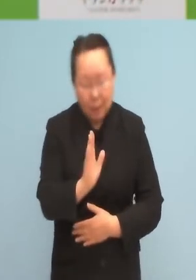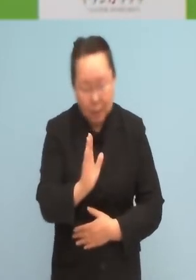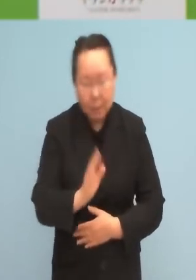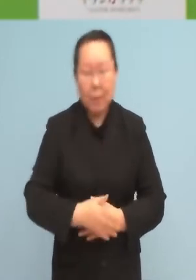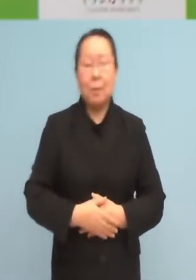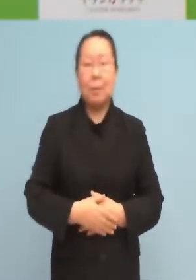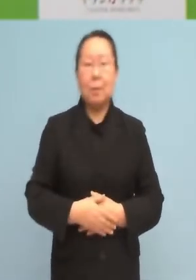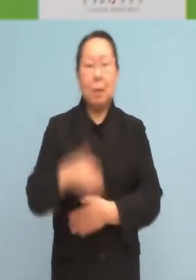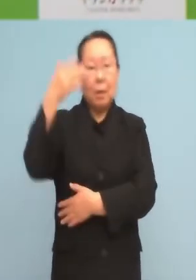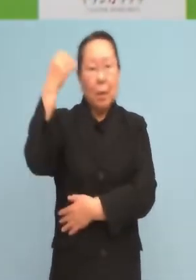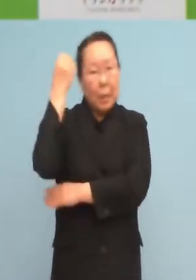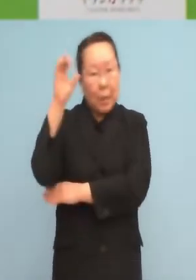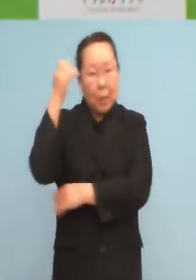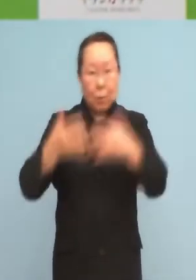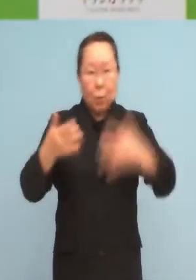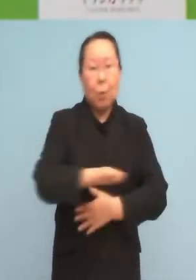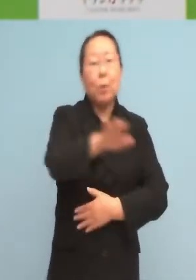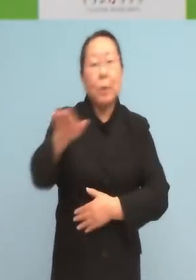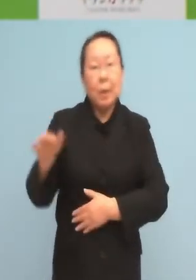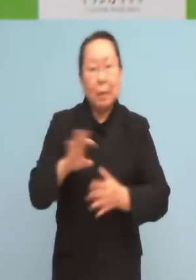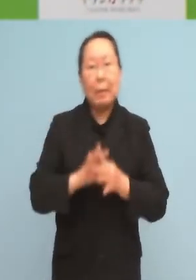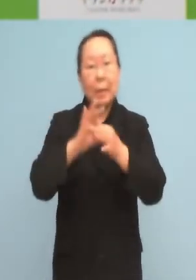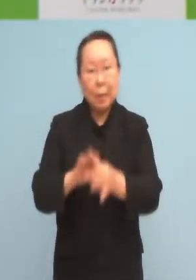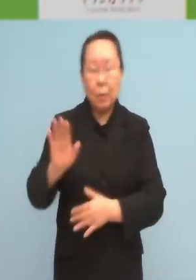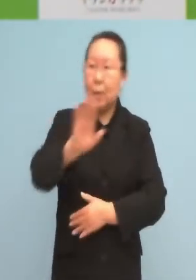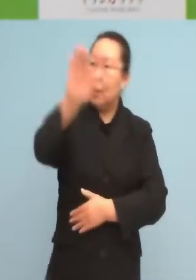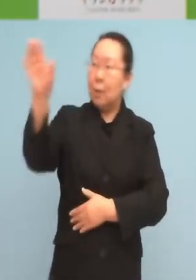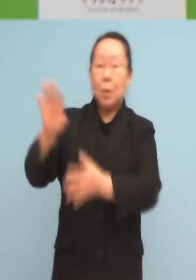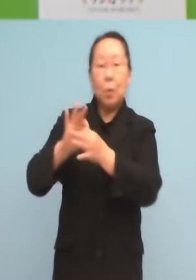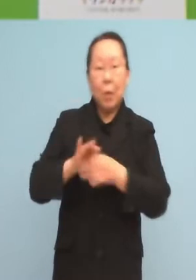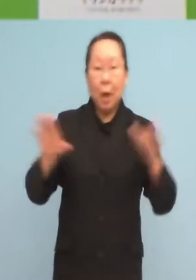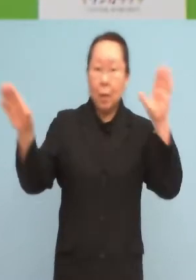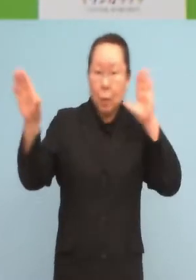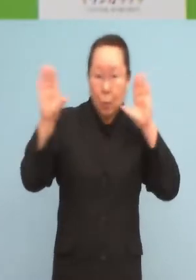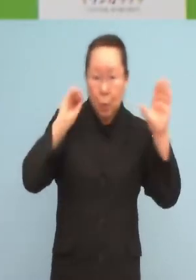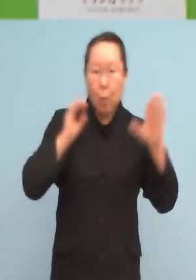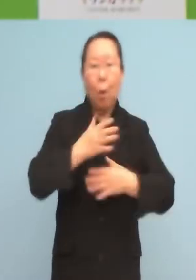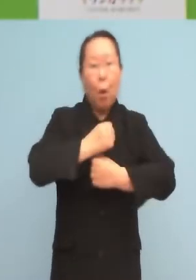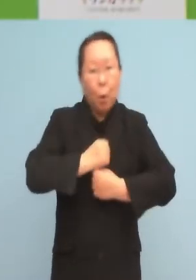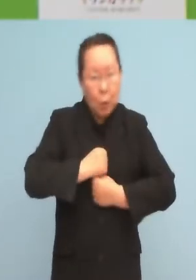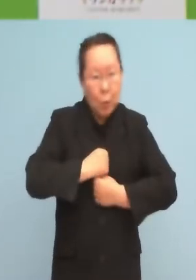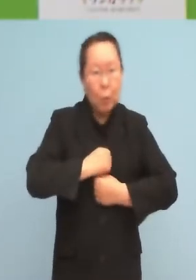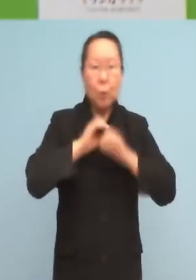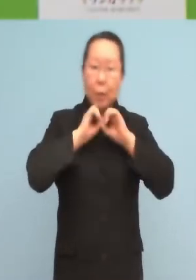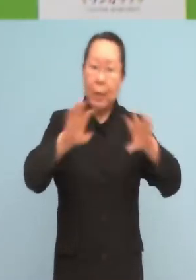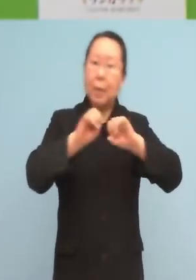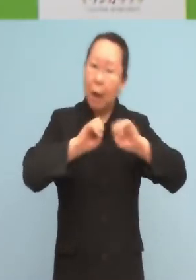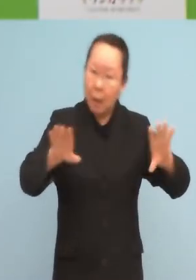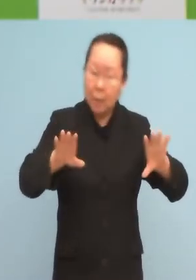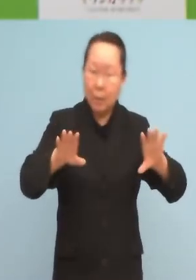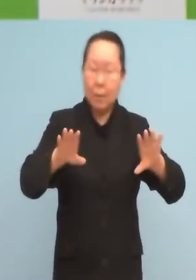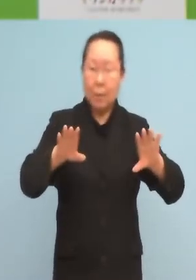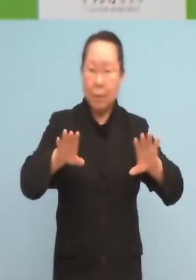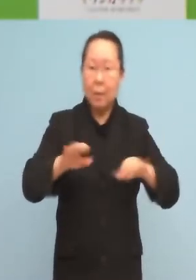。報道機関の皆様方におかれても引き続き気象に関する情報、あるいは注意喚起等の報道